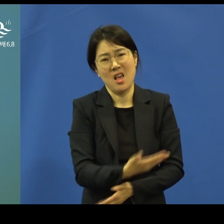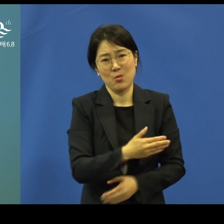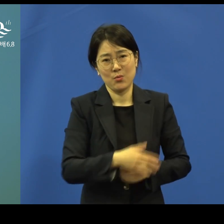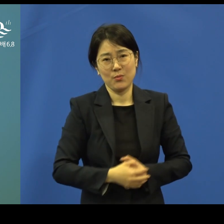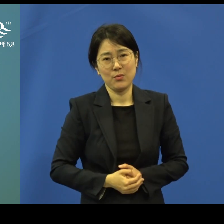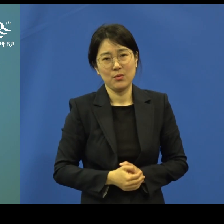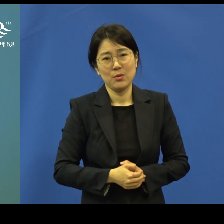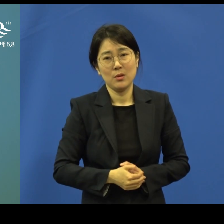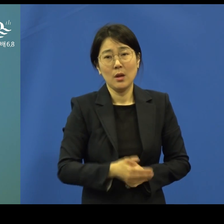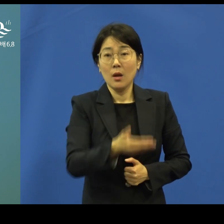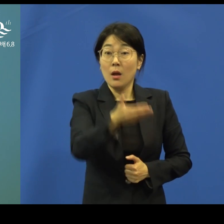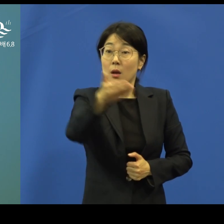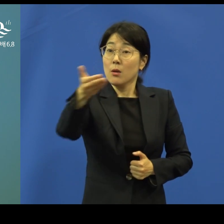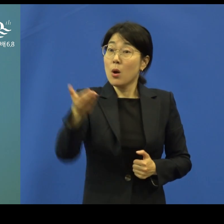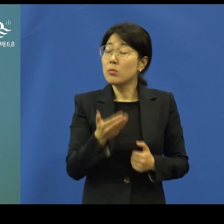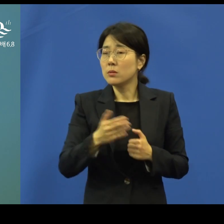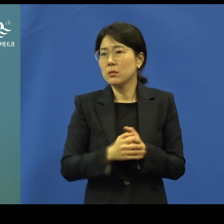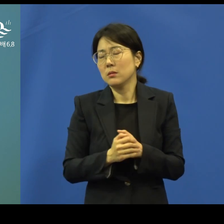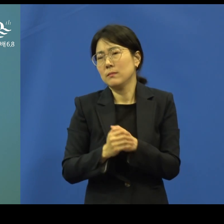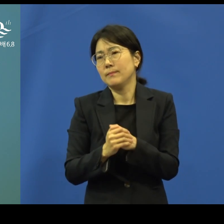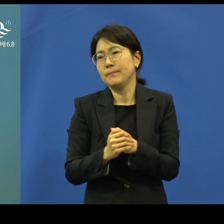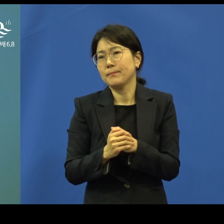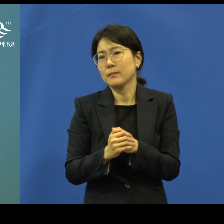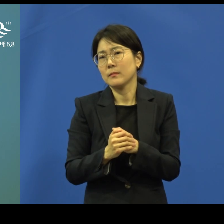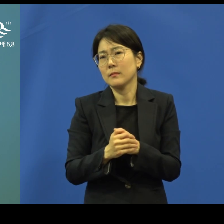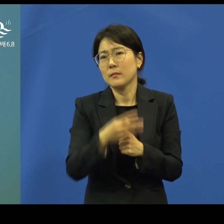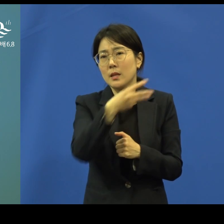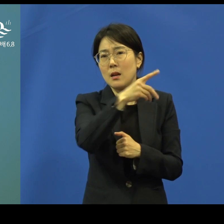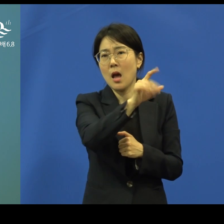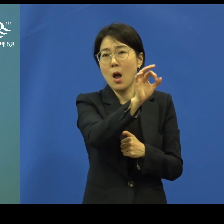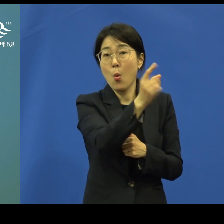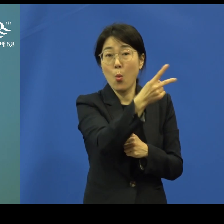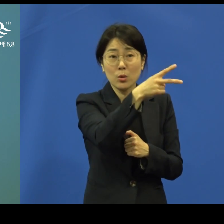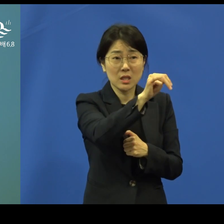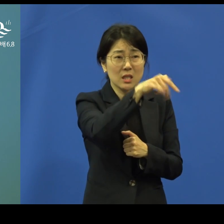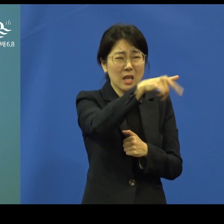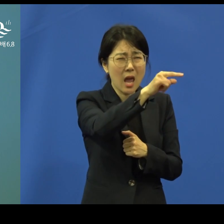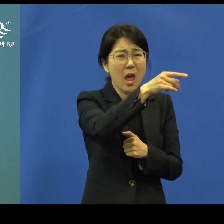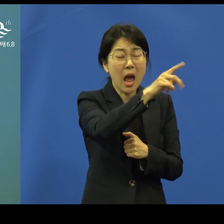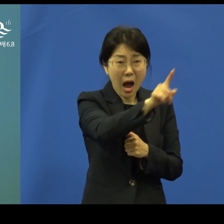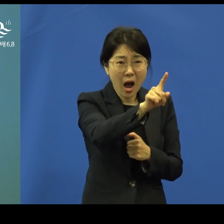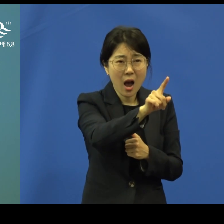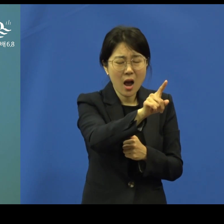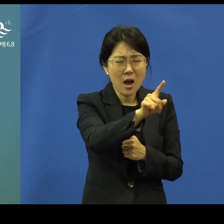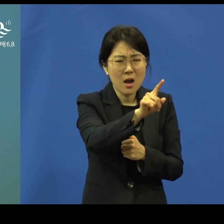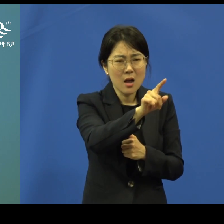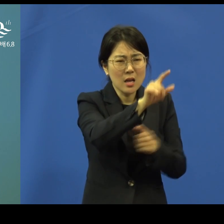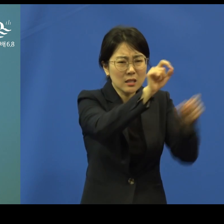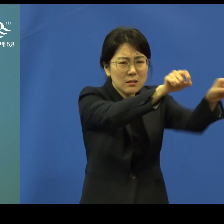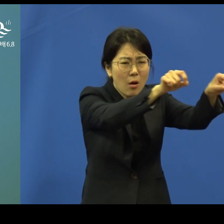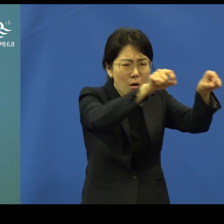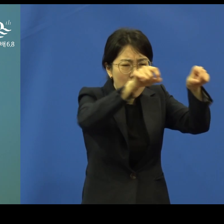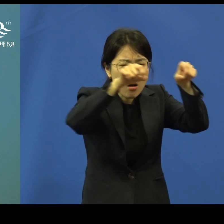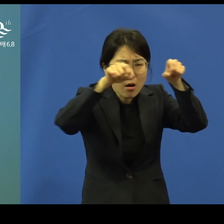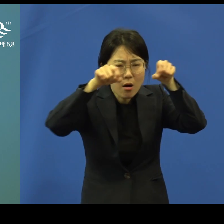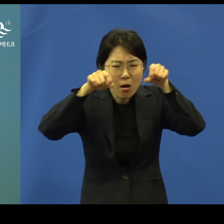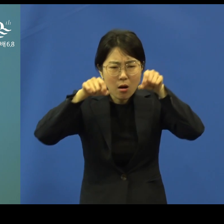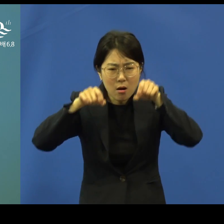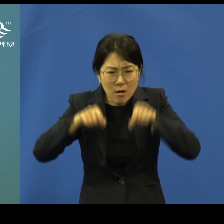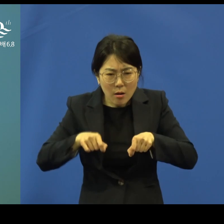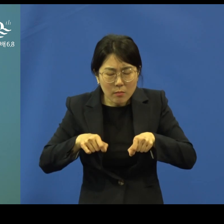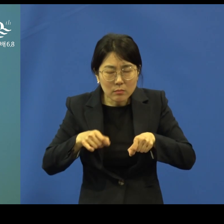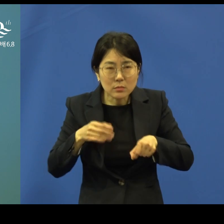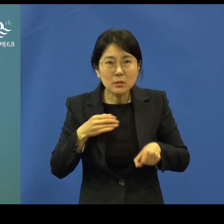사랑하는 성도 여러분, 오늘 저는 이 라오디게아 교회를 보면서 이렇게 미지근한 상태의 신앙을 가지는